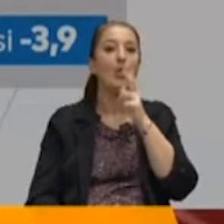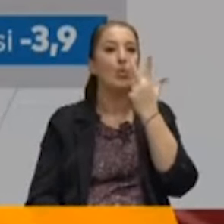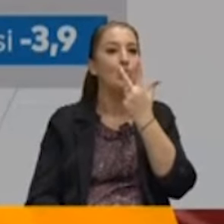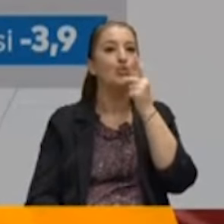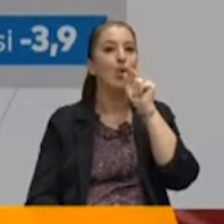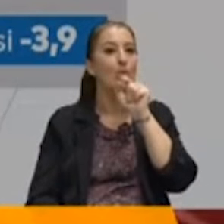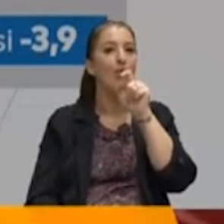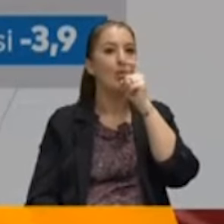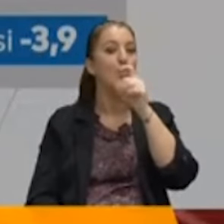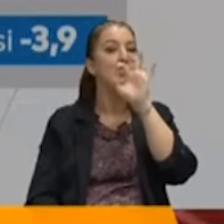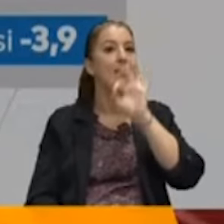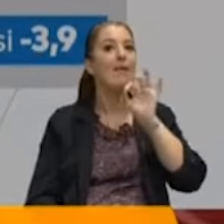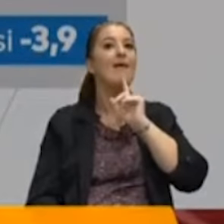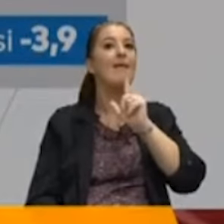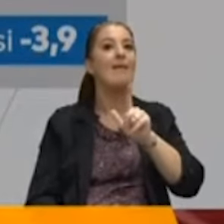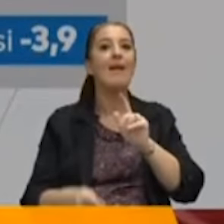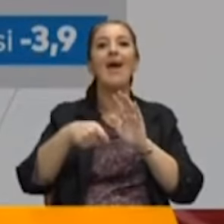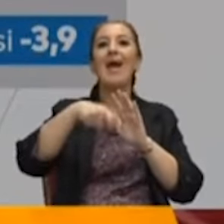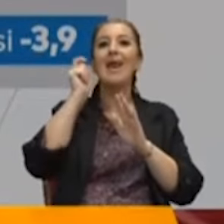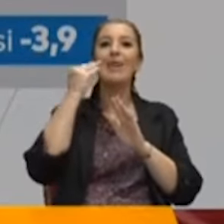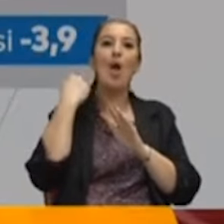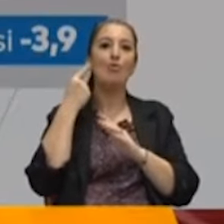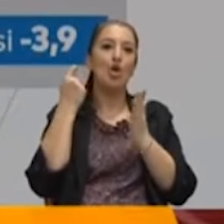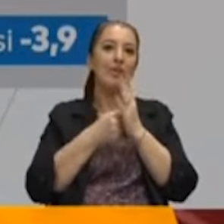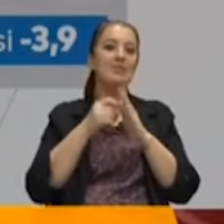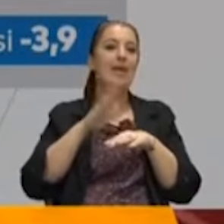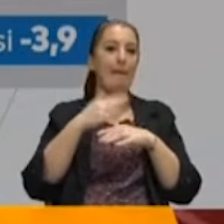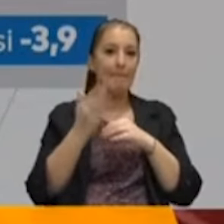3.9 milyar lira kredi borç ödemesi yaptık.